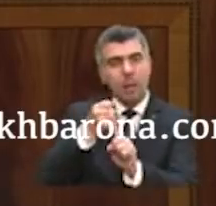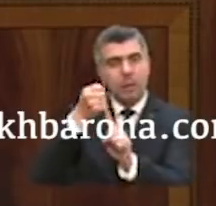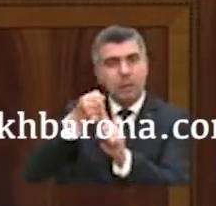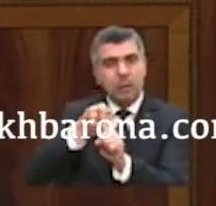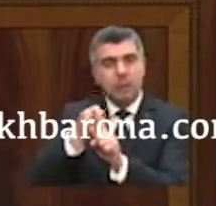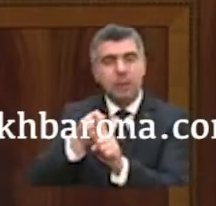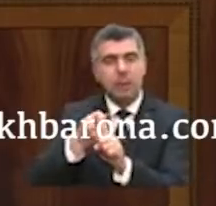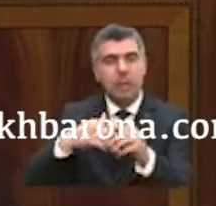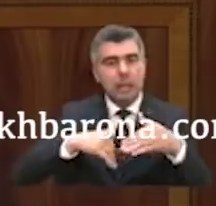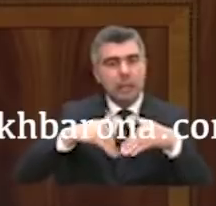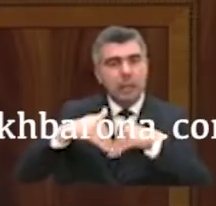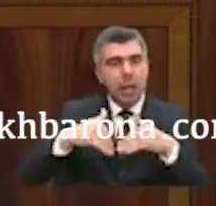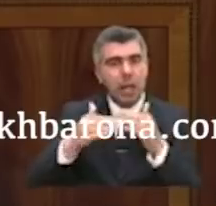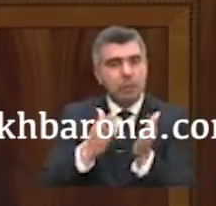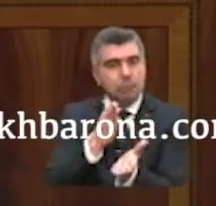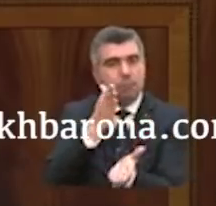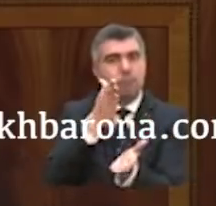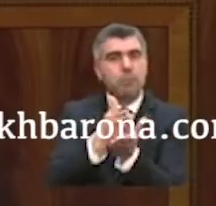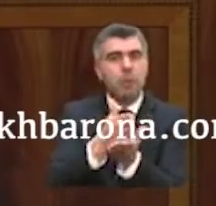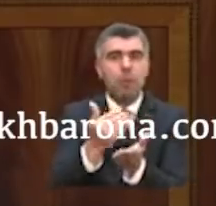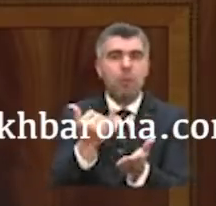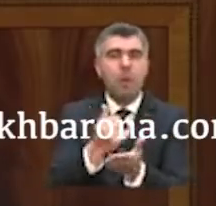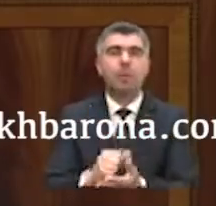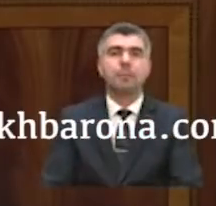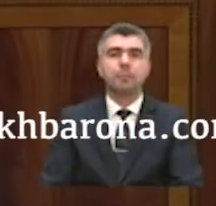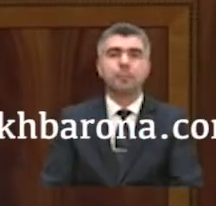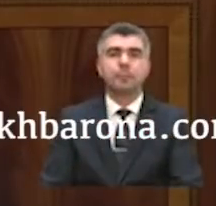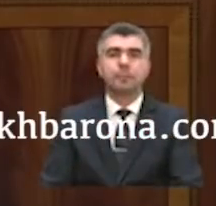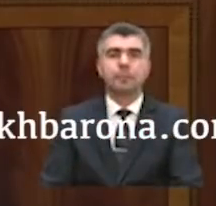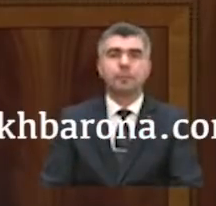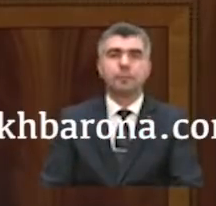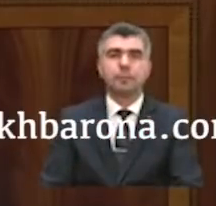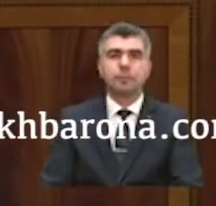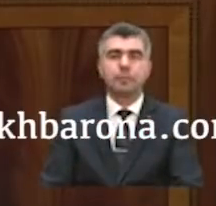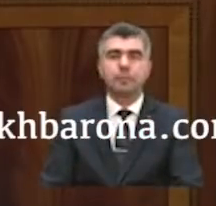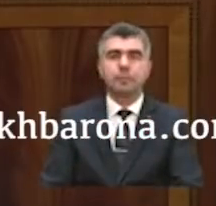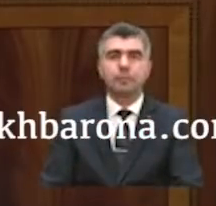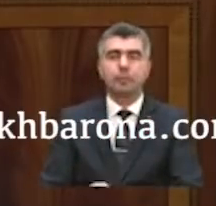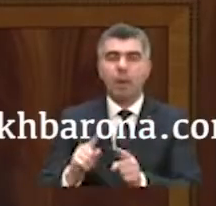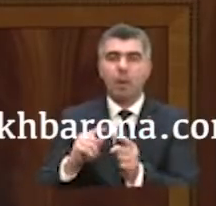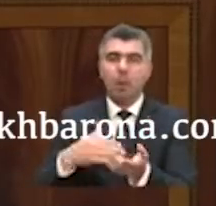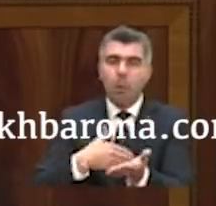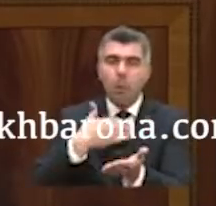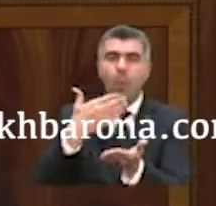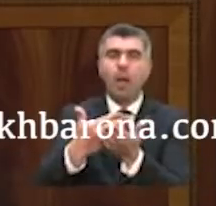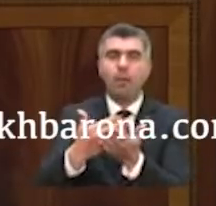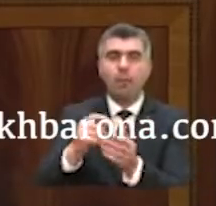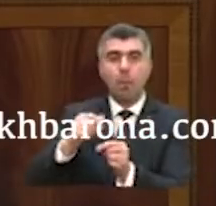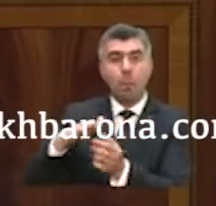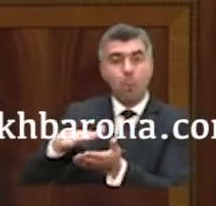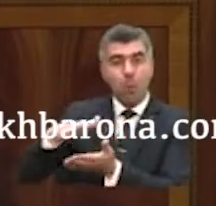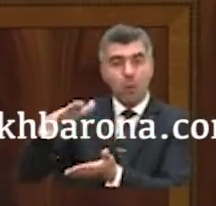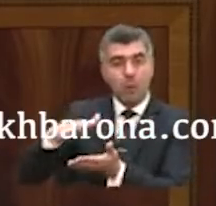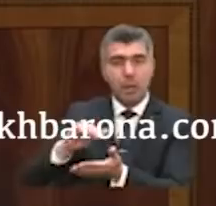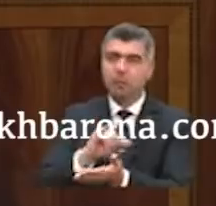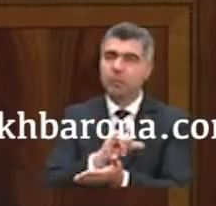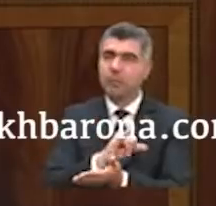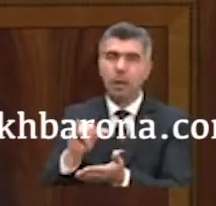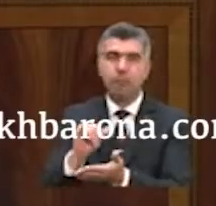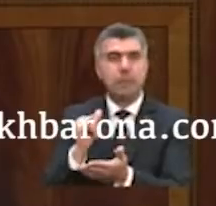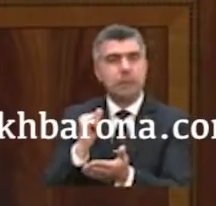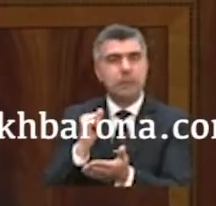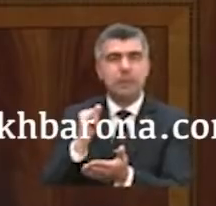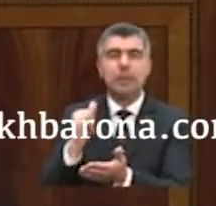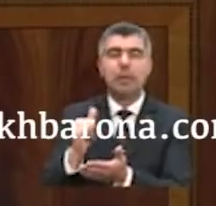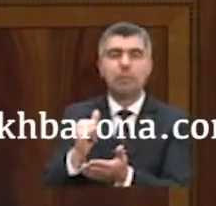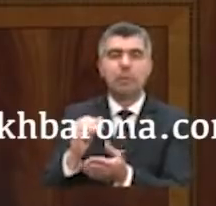والطريق الصحيح هو هذا، وحنا ما غاديش يعني ما غاديش نوقفوا الدعم ديال الغاز، غادي نبقاو غاديين معاه رغم انه ارتفع